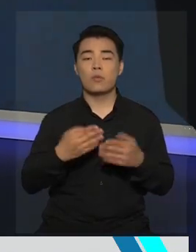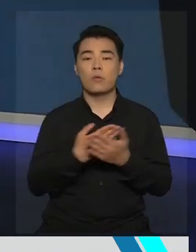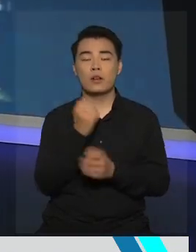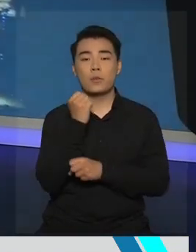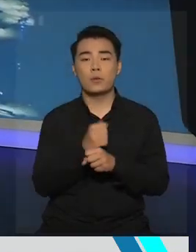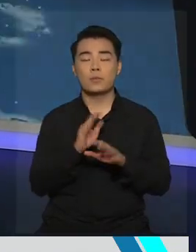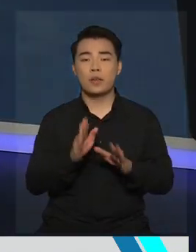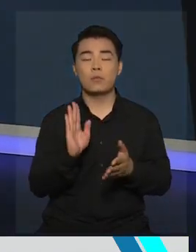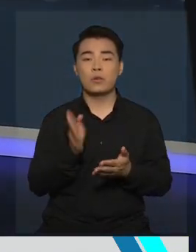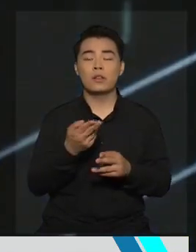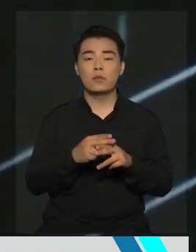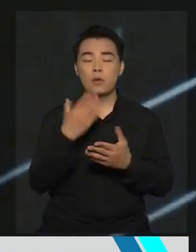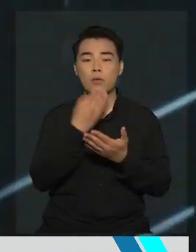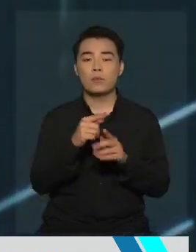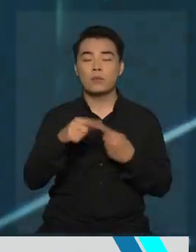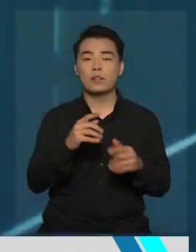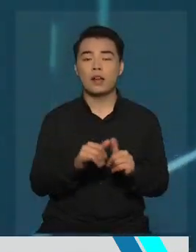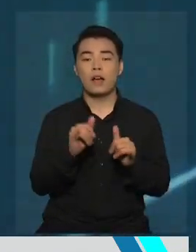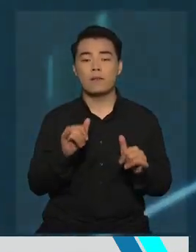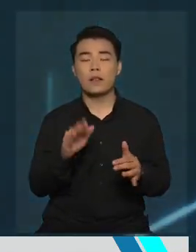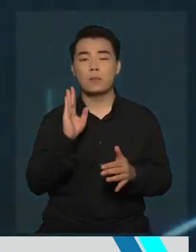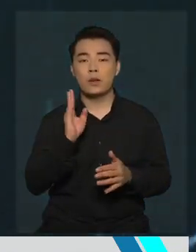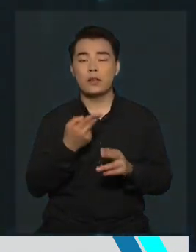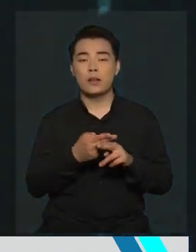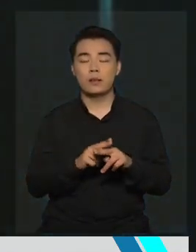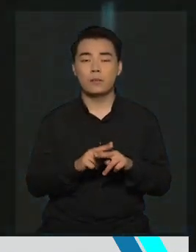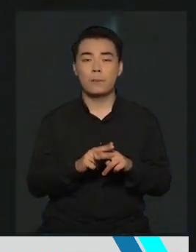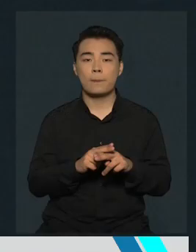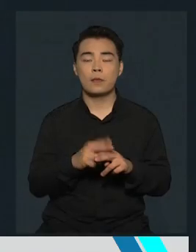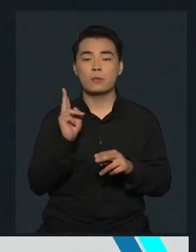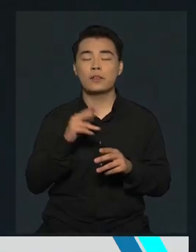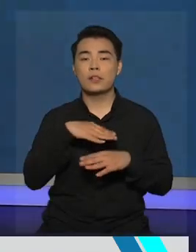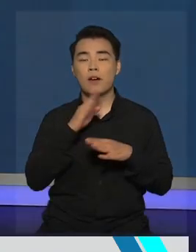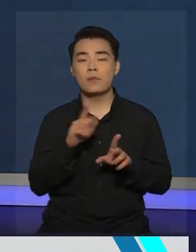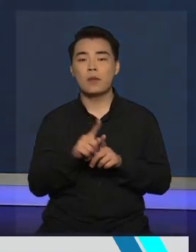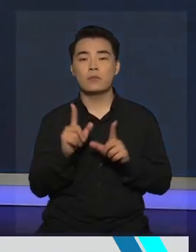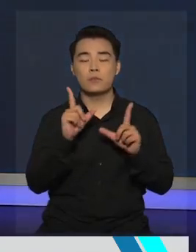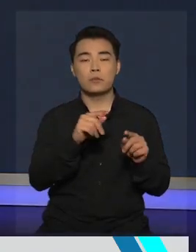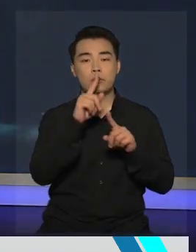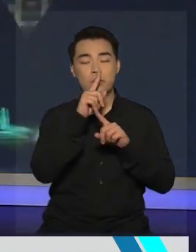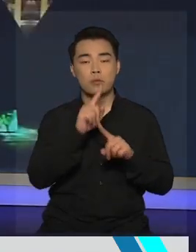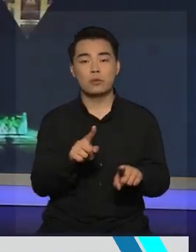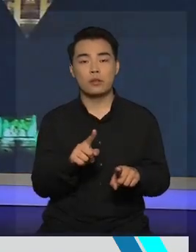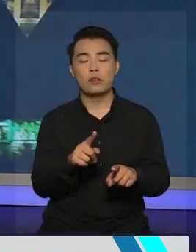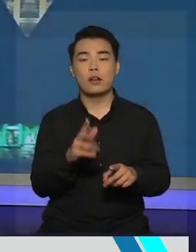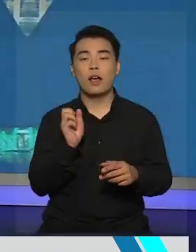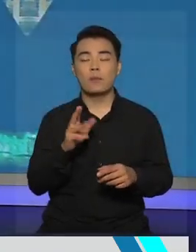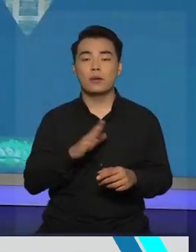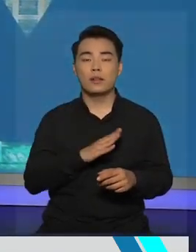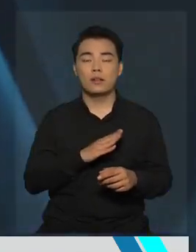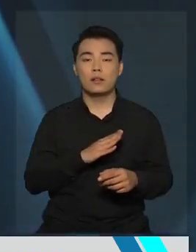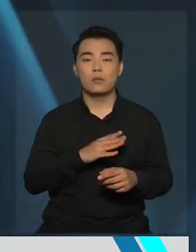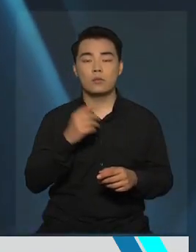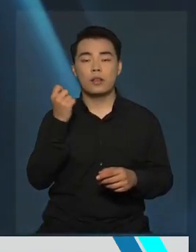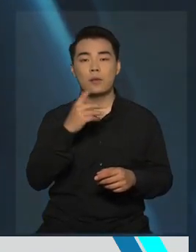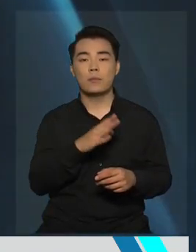бизнеса, личного подсобного хозяйства, безусловно, никто не от достатка никуда не уедет. Я думаю, вопросы занятости и образования, они, в принципе,